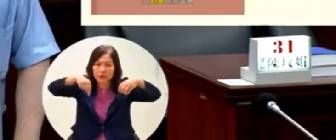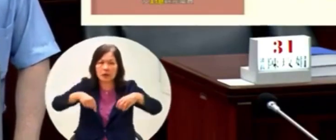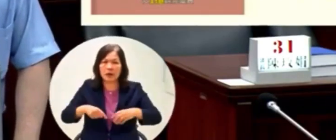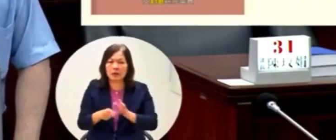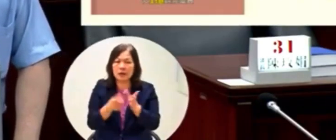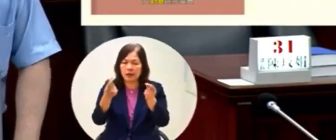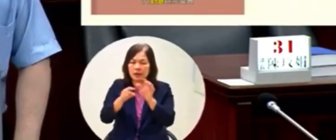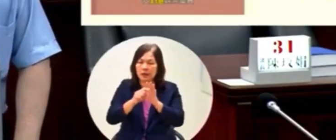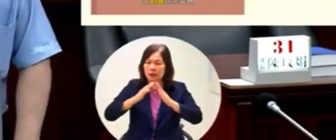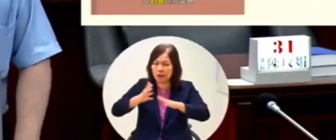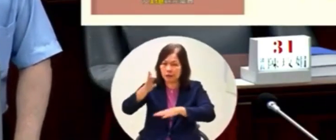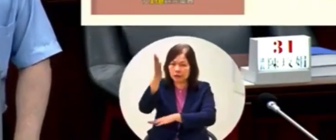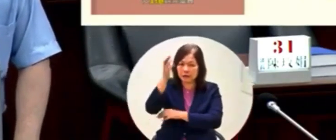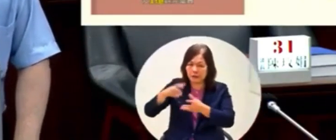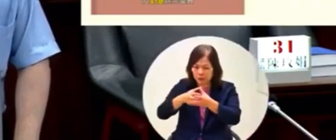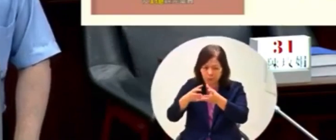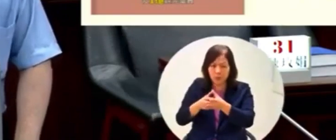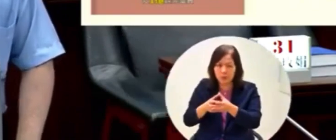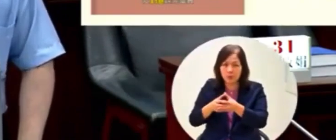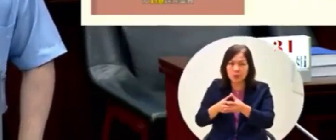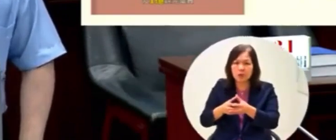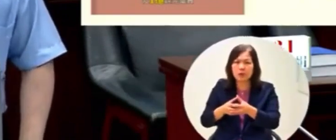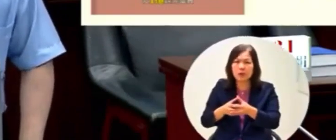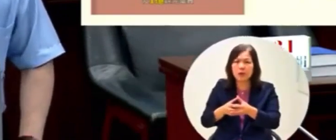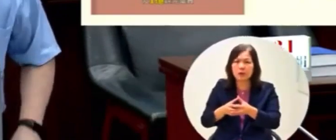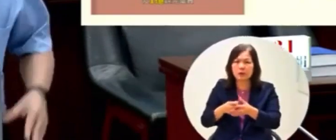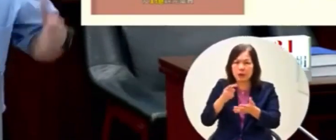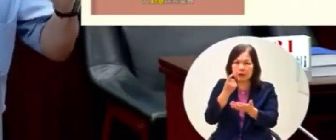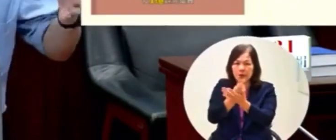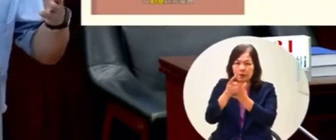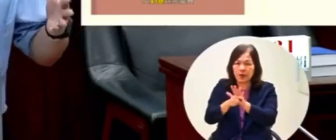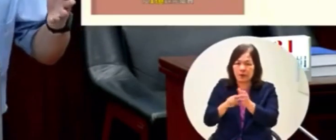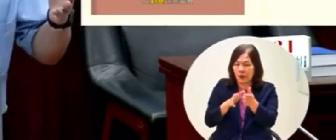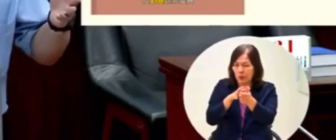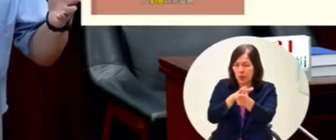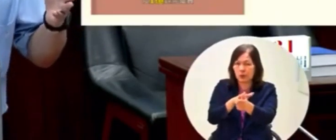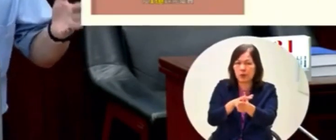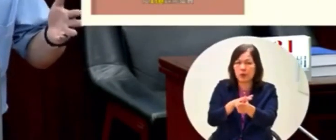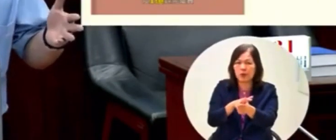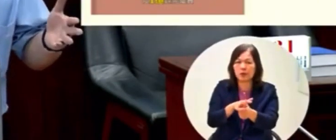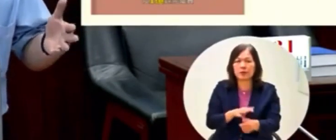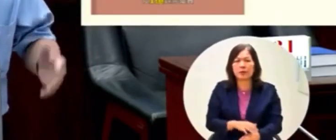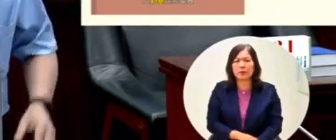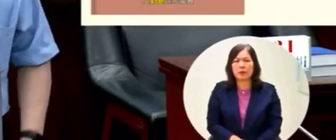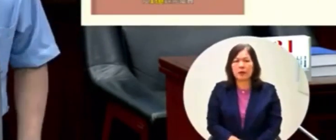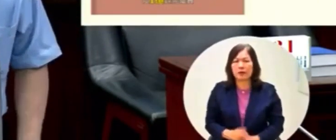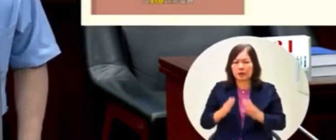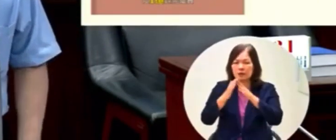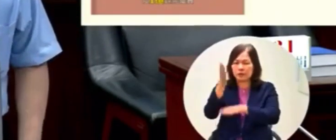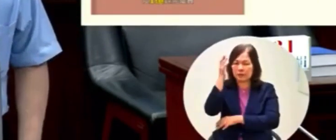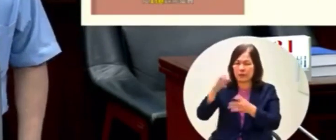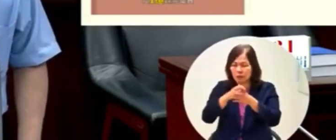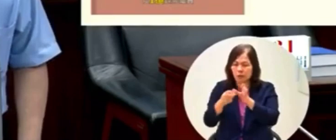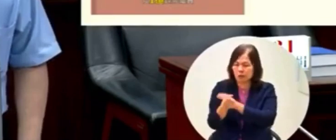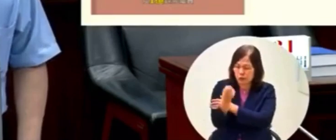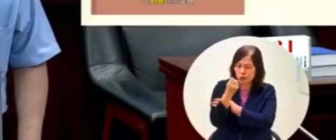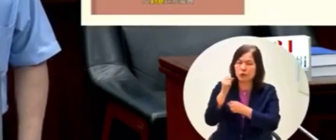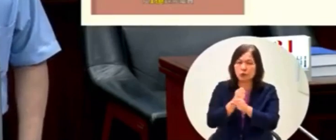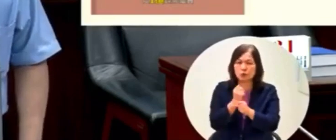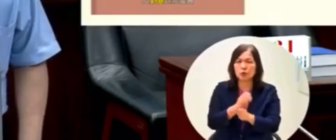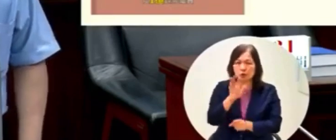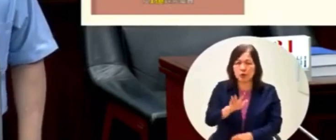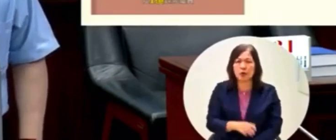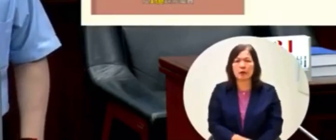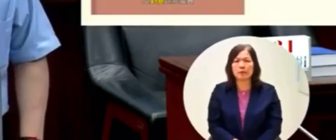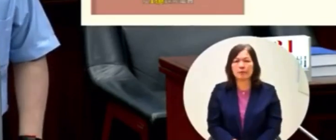长团队，那在整个率领我们的市政团队来努力的这个智能路